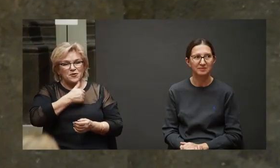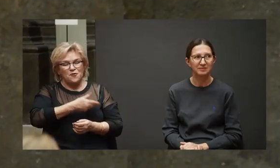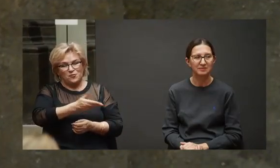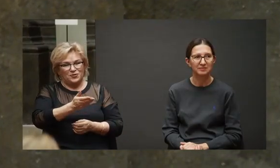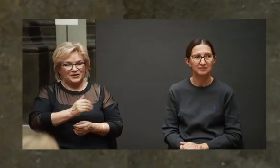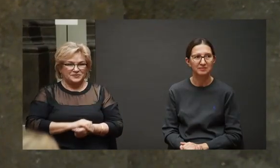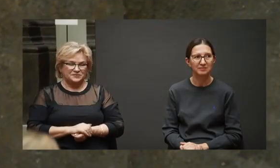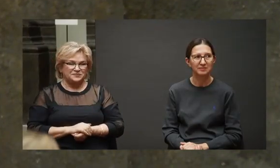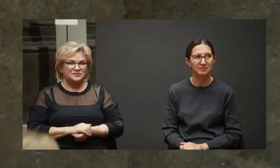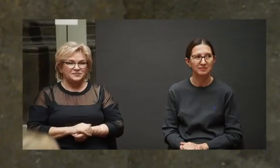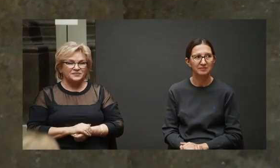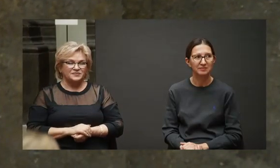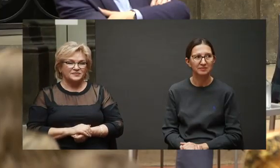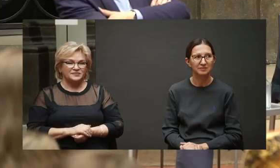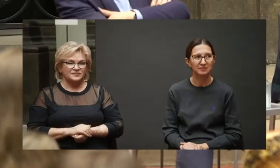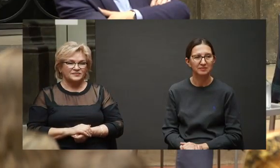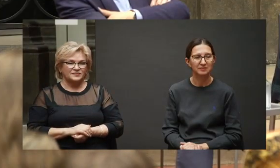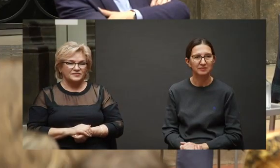микрофон. Да. Так.